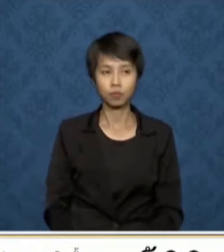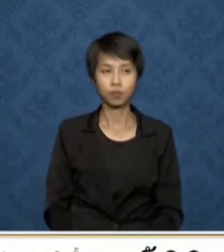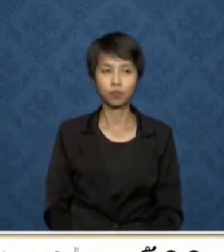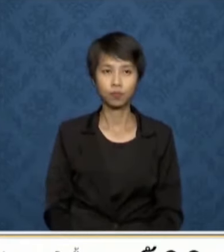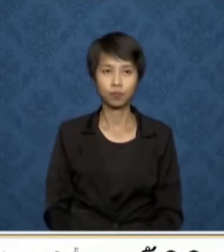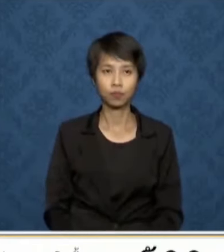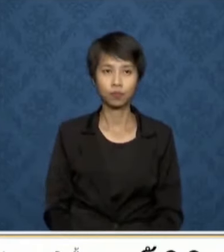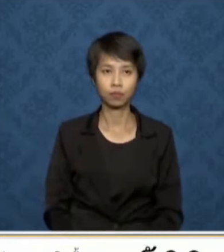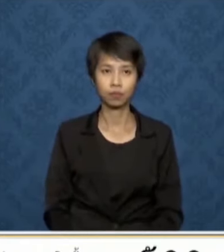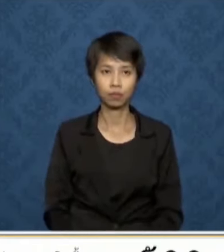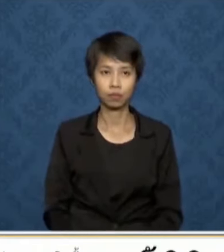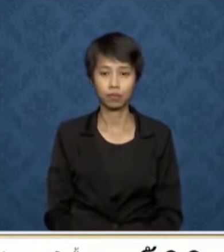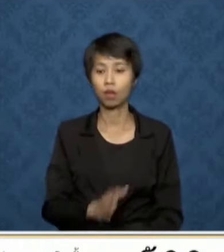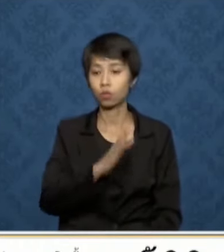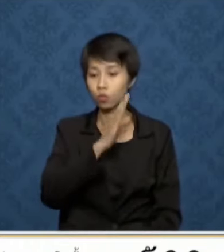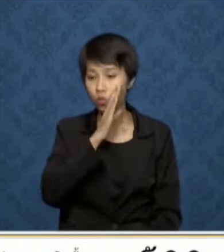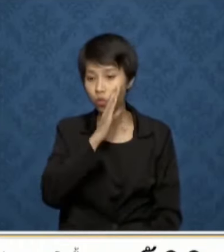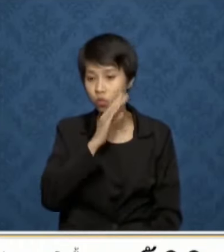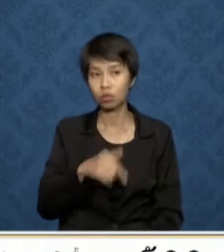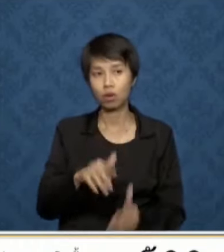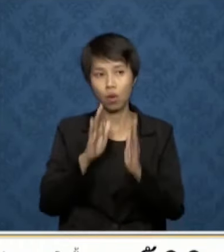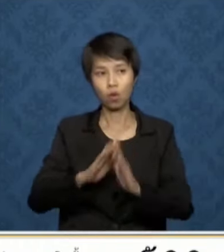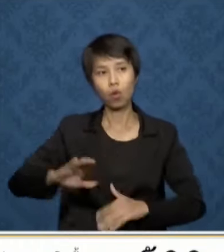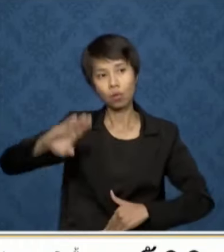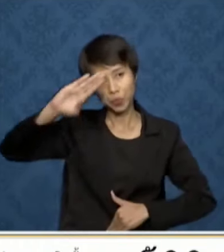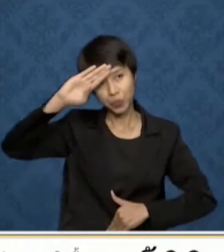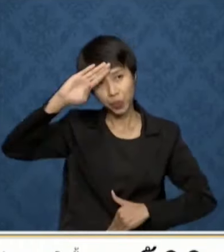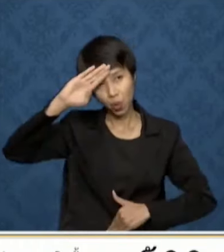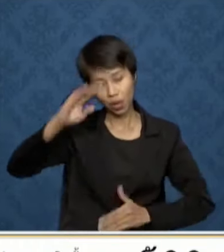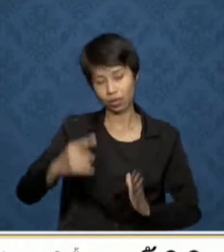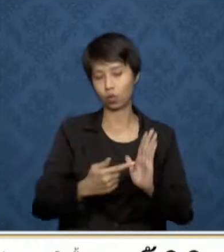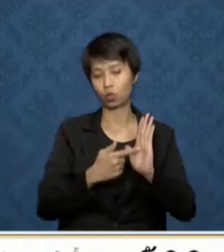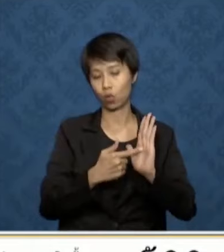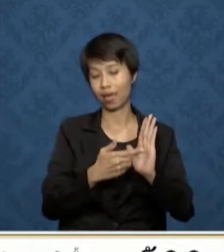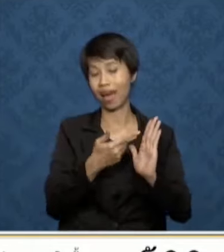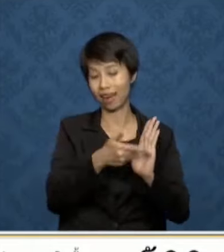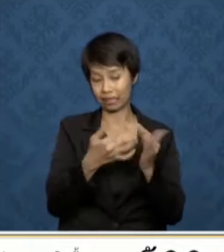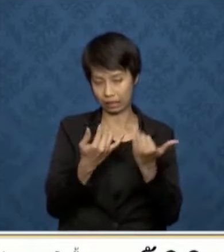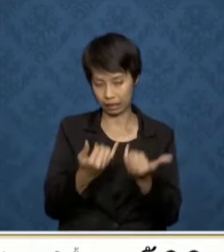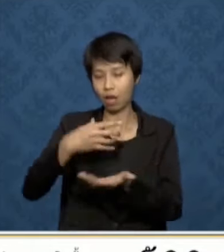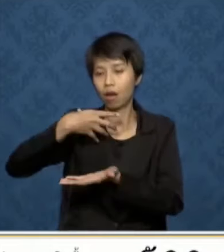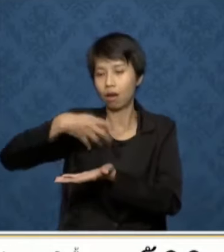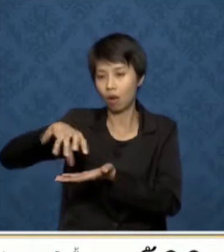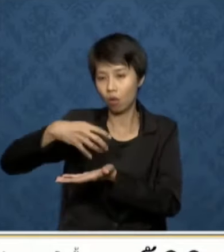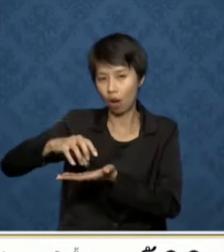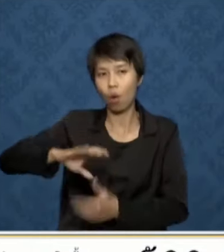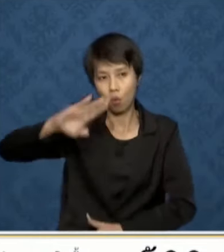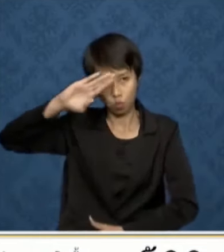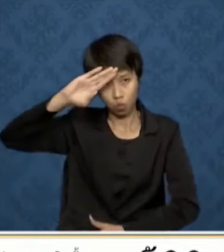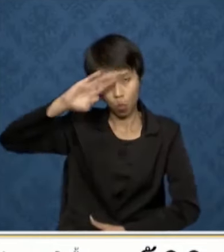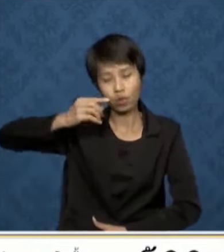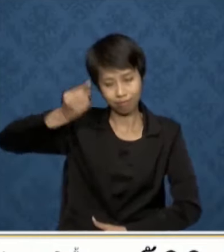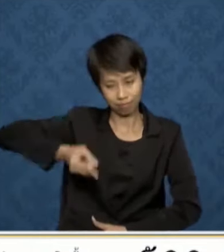ผู้ปก quick ที่ปรากฏในตัวอย่างก็มทั้งหมดทจะพธปลายป่วยจๆ